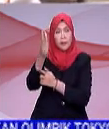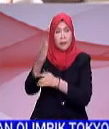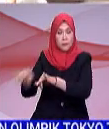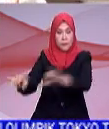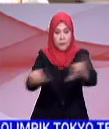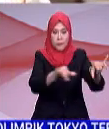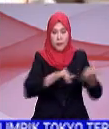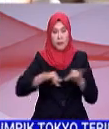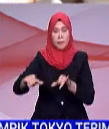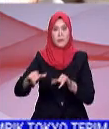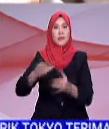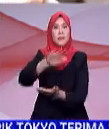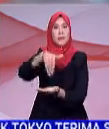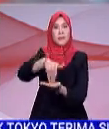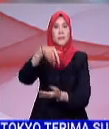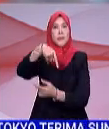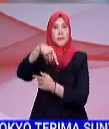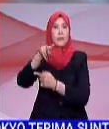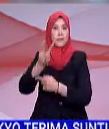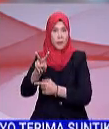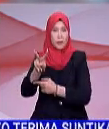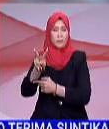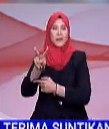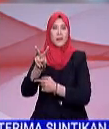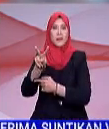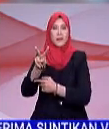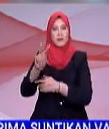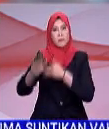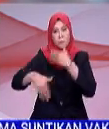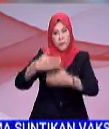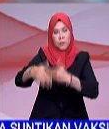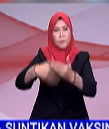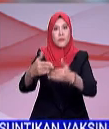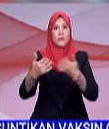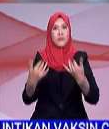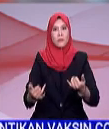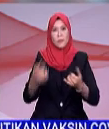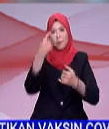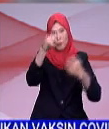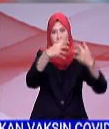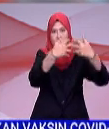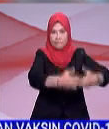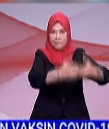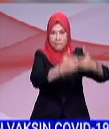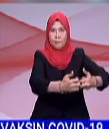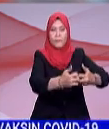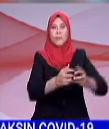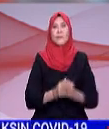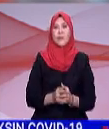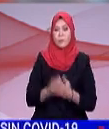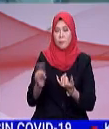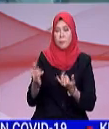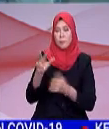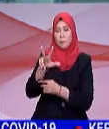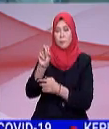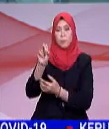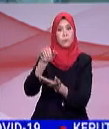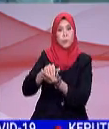menyelaras pusat pemberian vaksin PPV industri bagi proses vaksinasi untuk sektor perkilangan. Sebanyak